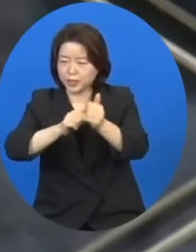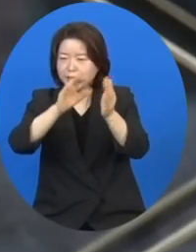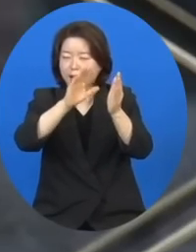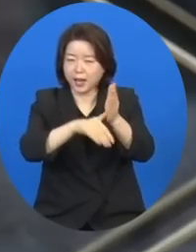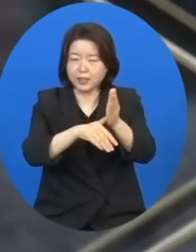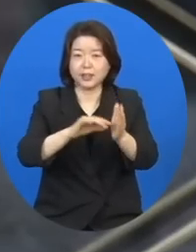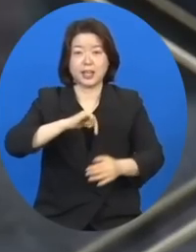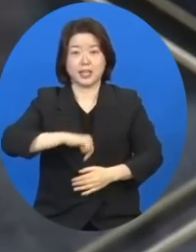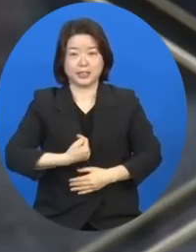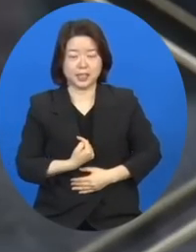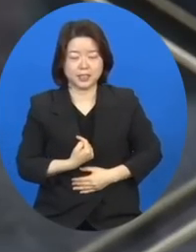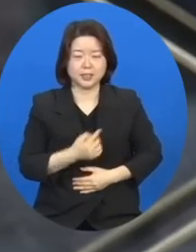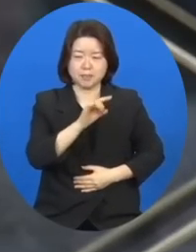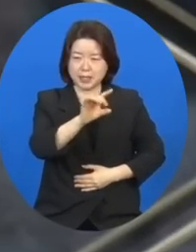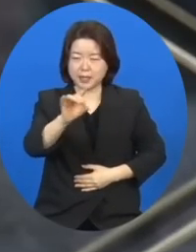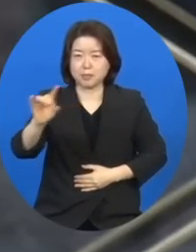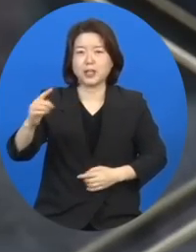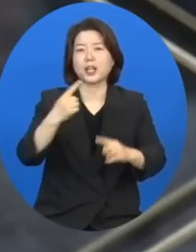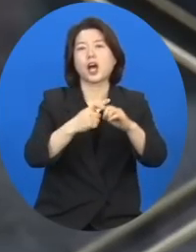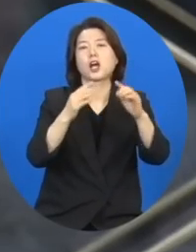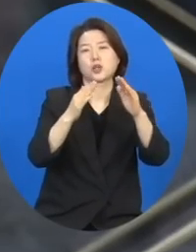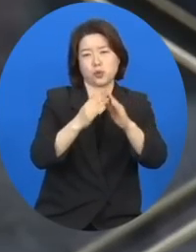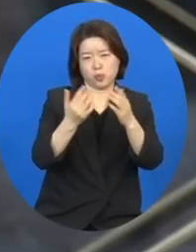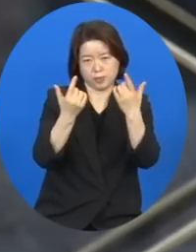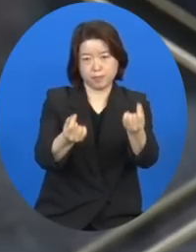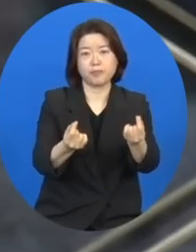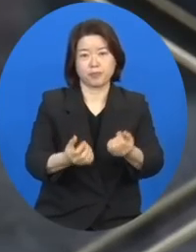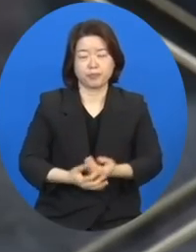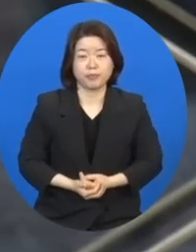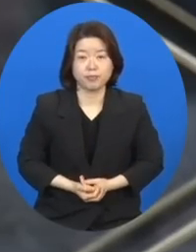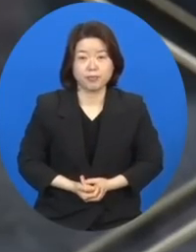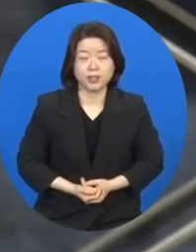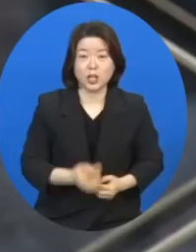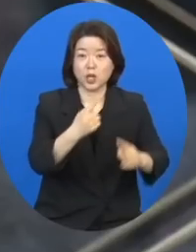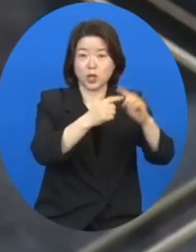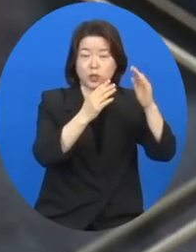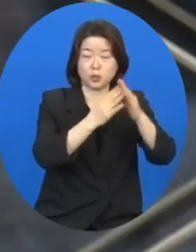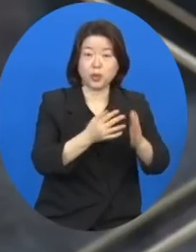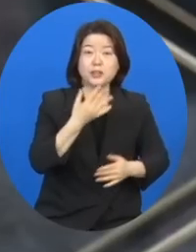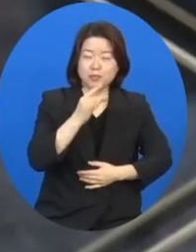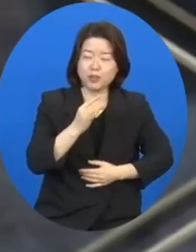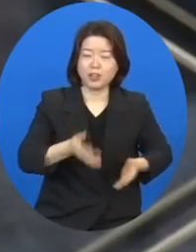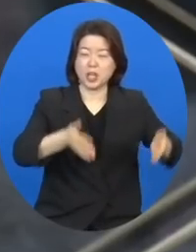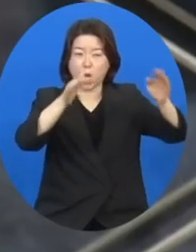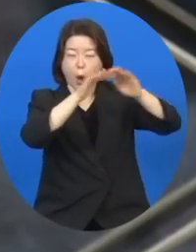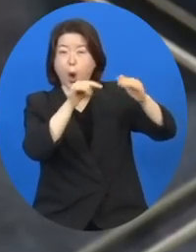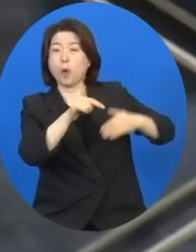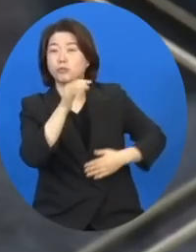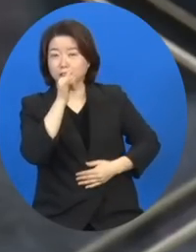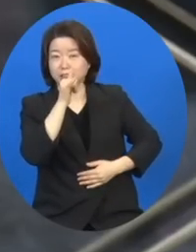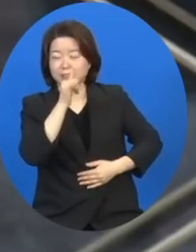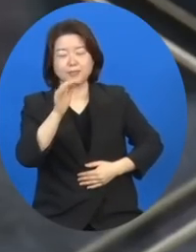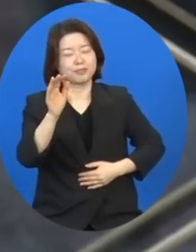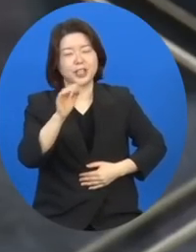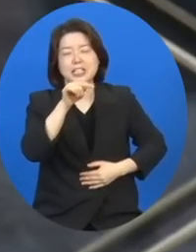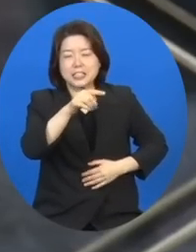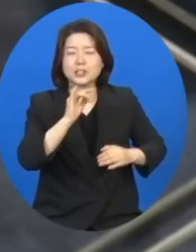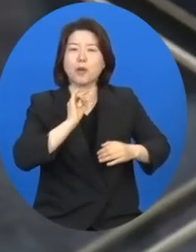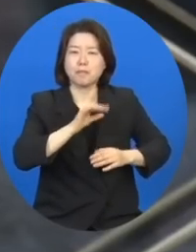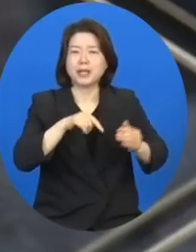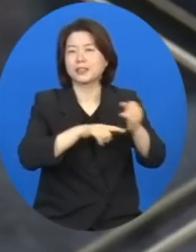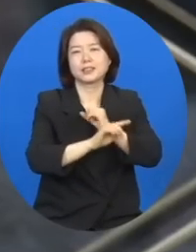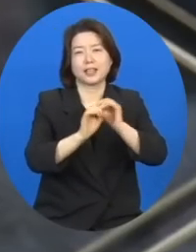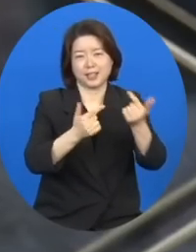자신이 교회이기 때문에 그래요. 교회는 물론 건물이 있죠. 그러나 건물이 교회는 아닙니다.